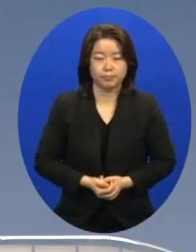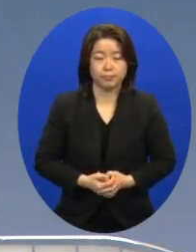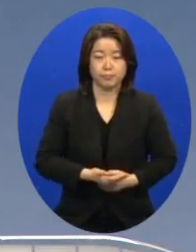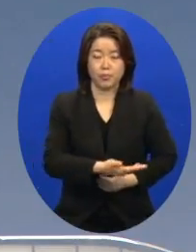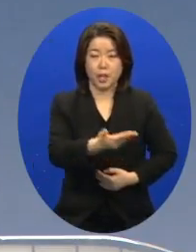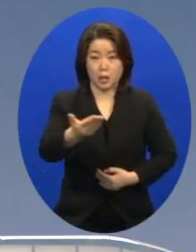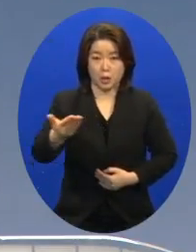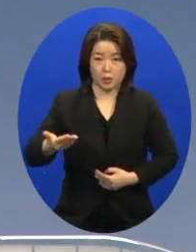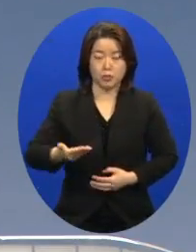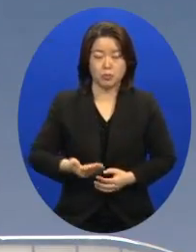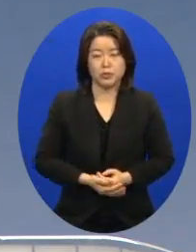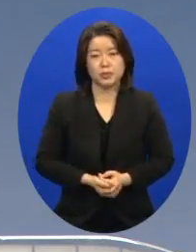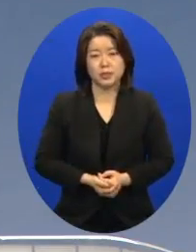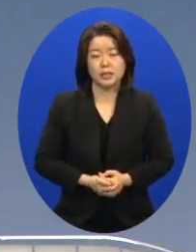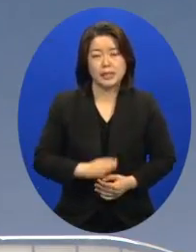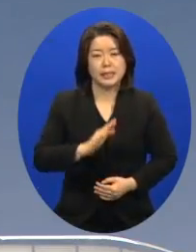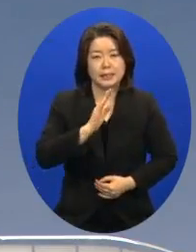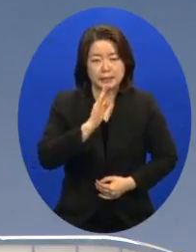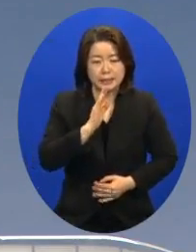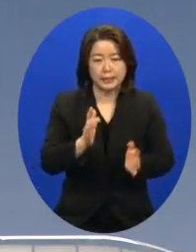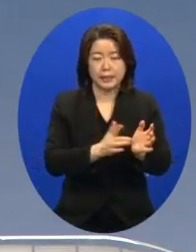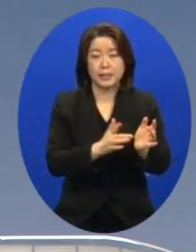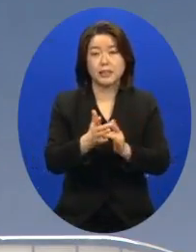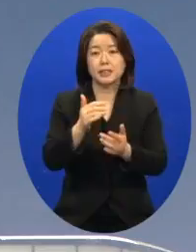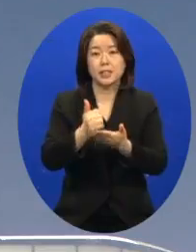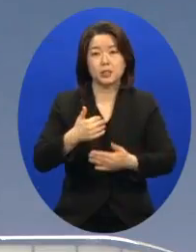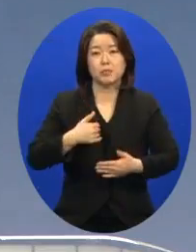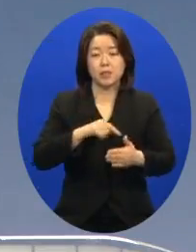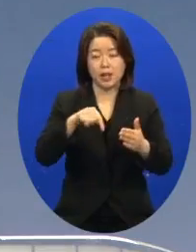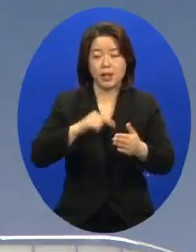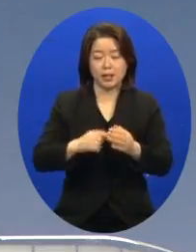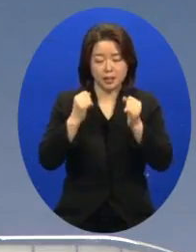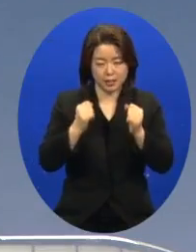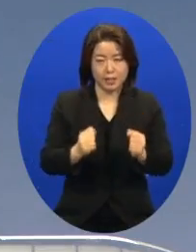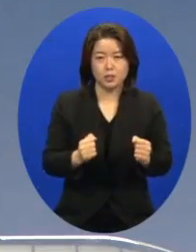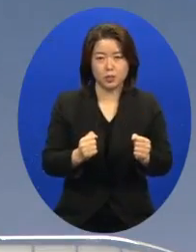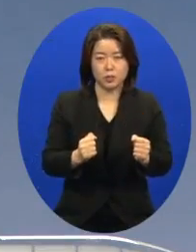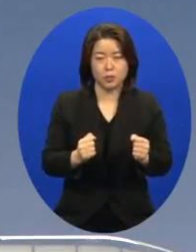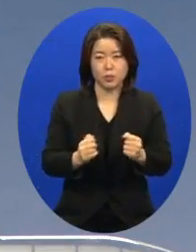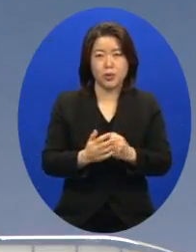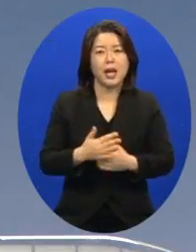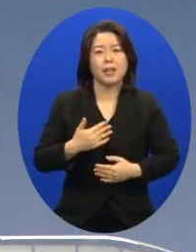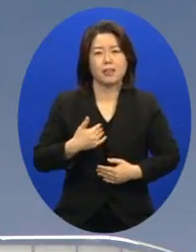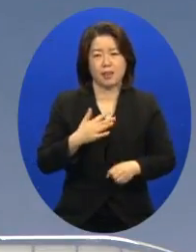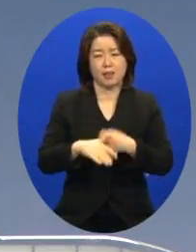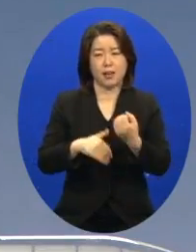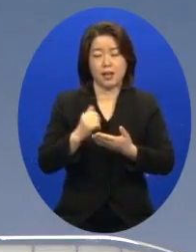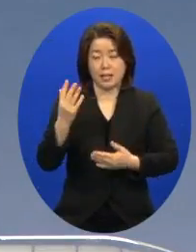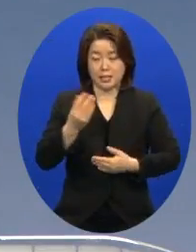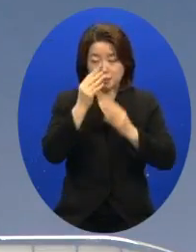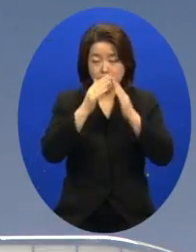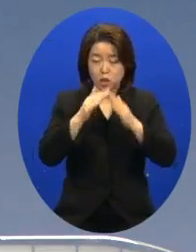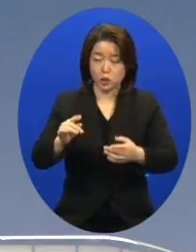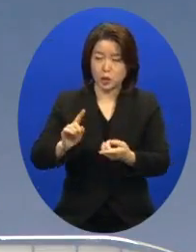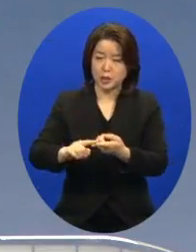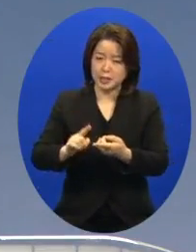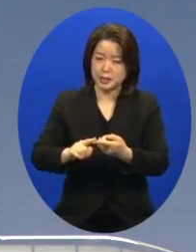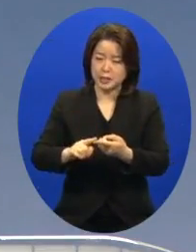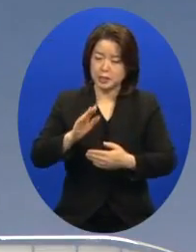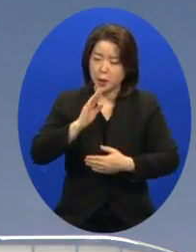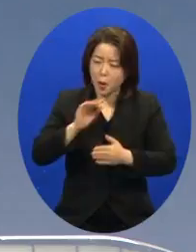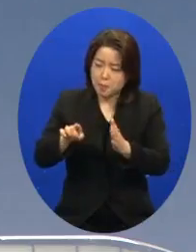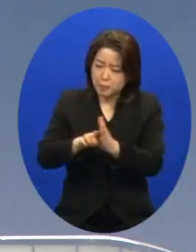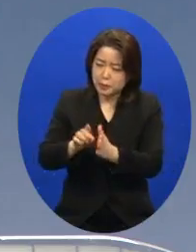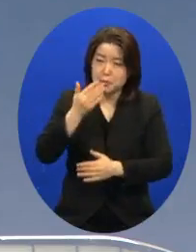여러분 진짜 예수님이 내 안에 거하시고 내가 하나님의 성전인 것이 정말 믿어 지면